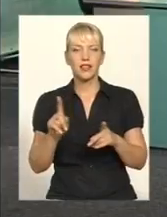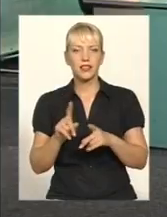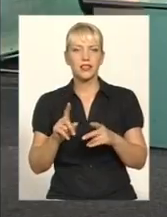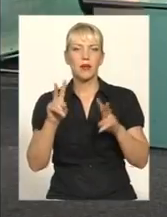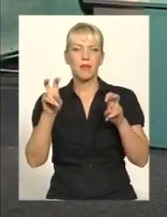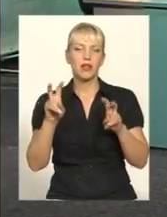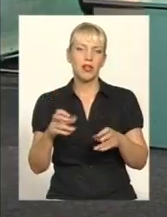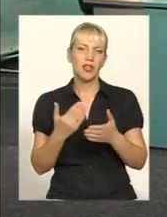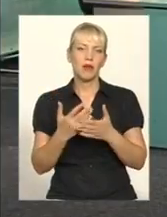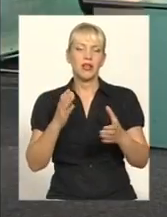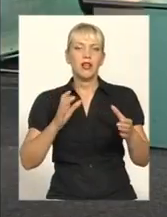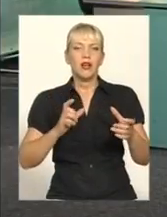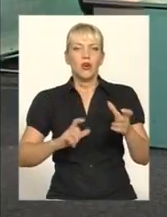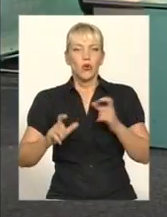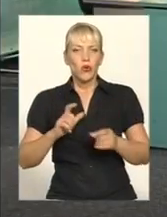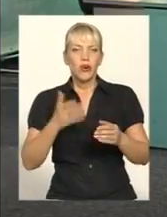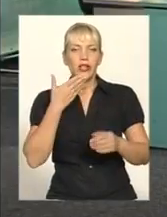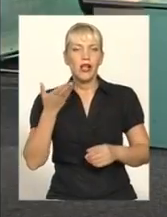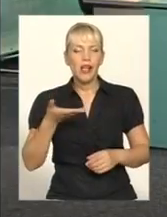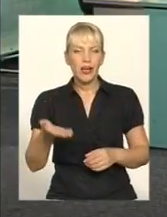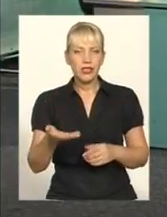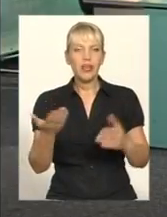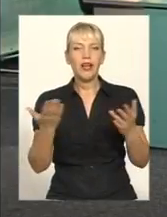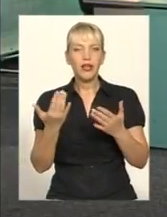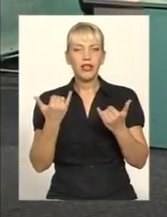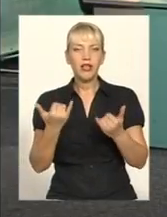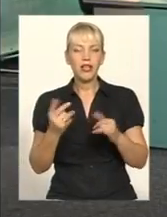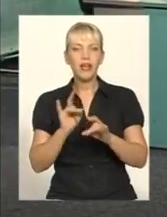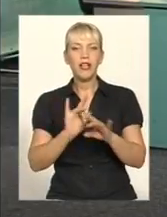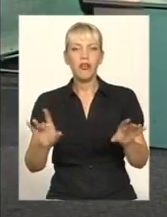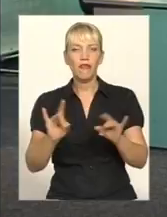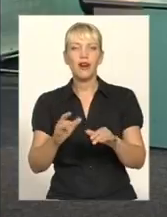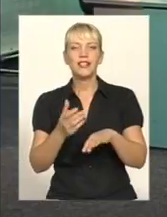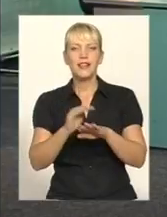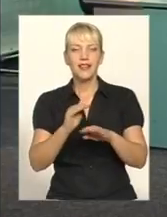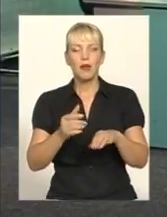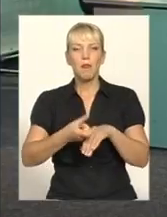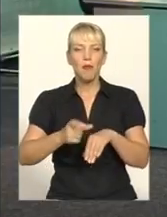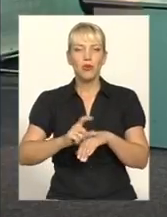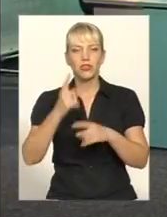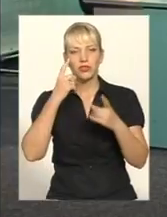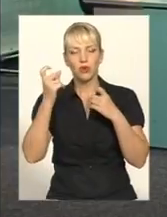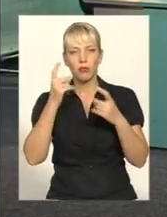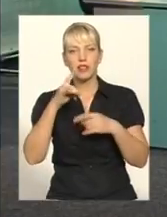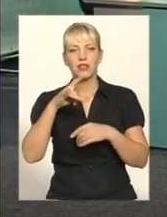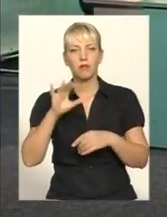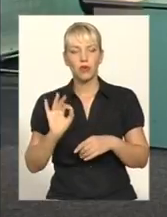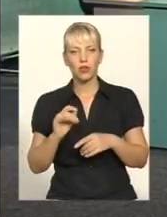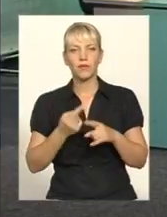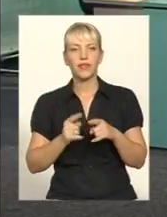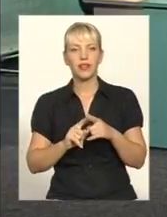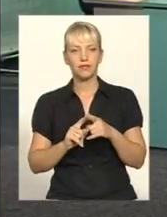які нині доводять дітям більше інформації про